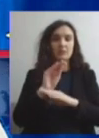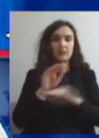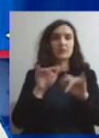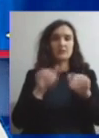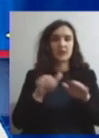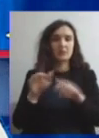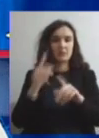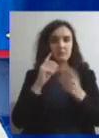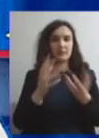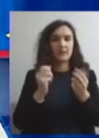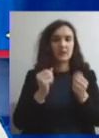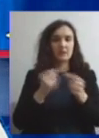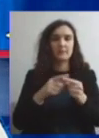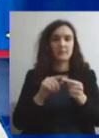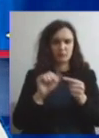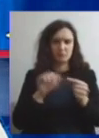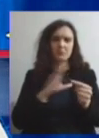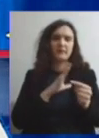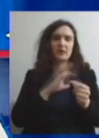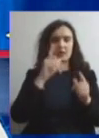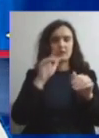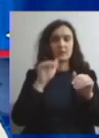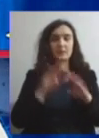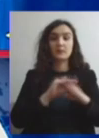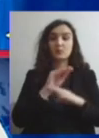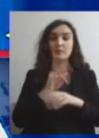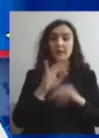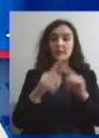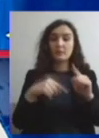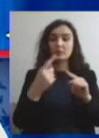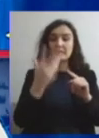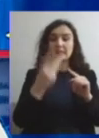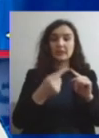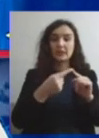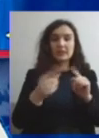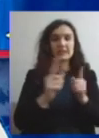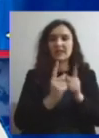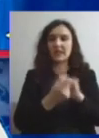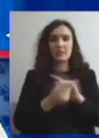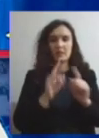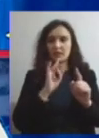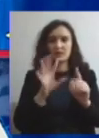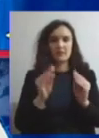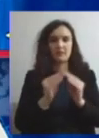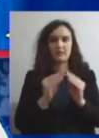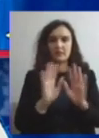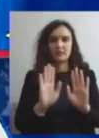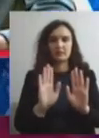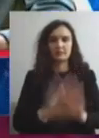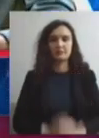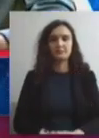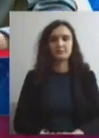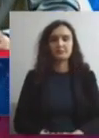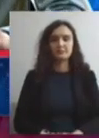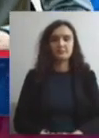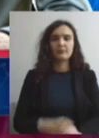თქმა უნდა, ჩვენ ამას არ გამოვრიცხავთ, თუმცა მომდევნო რამდენიმე დღის მანძილზე ეს ცვლილება სავარაუდოდ ამ ალგორითმში არ შევა.